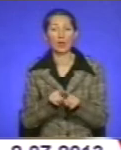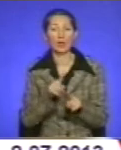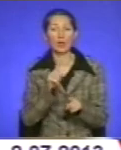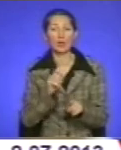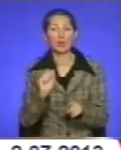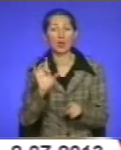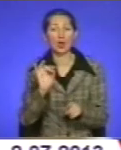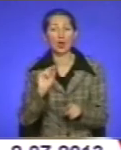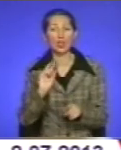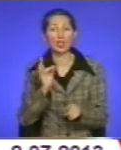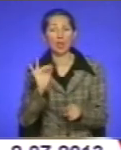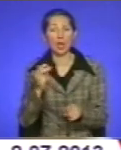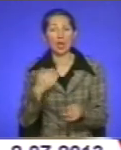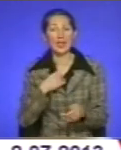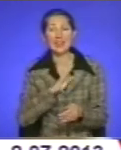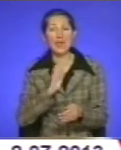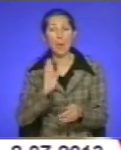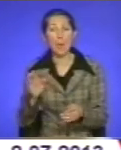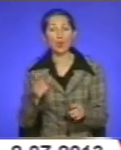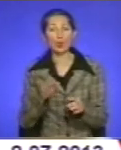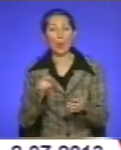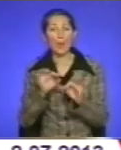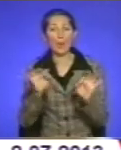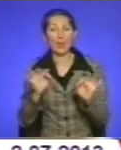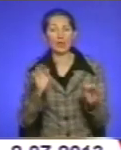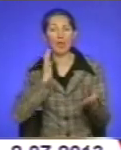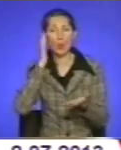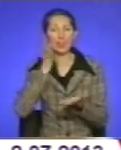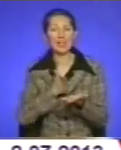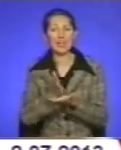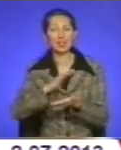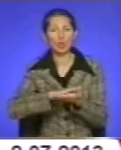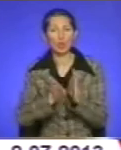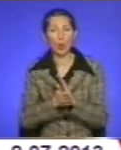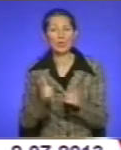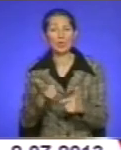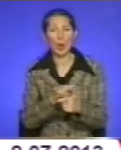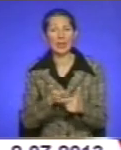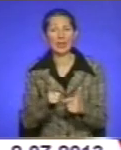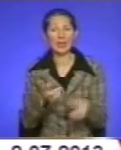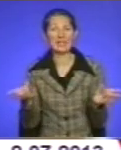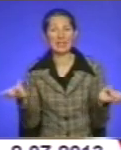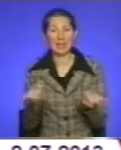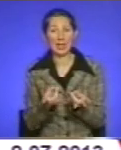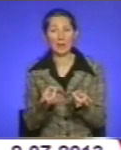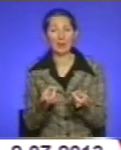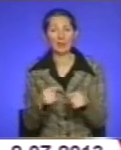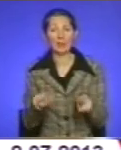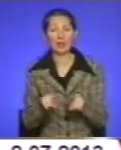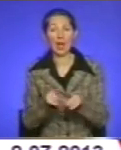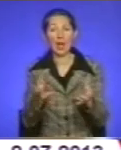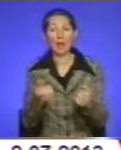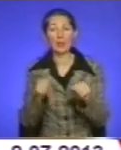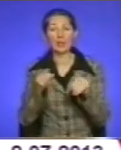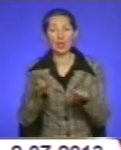політичні розклади, в політичну оцінку цієї ситуації. Але треба так приймати